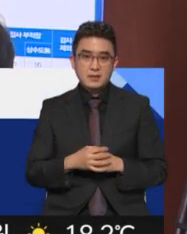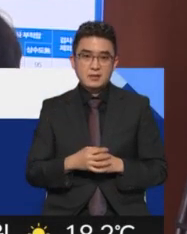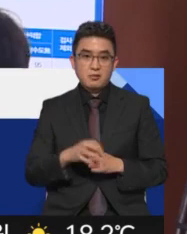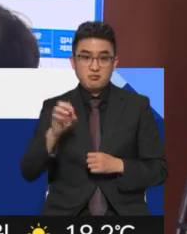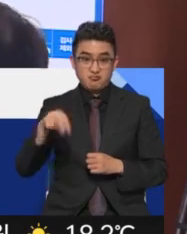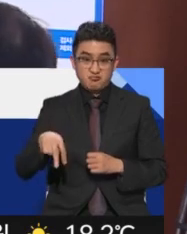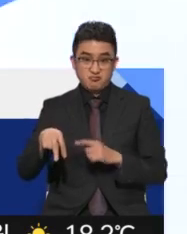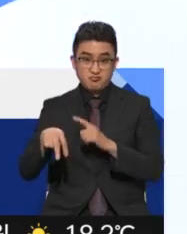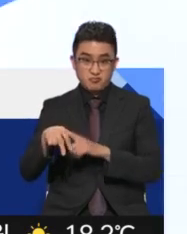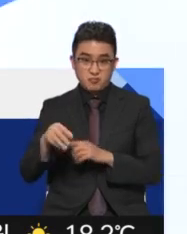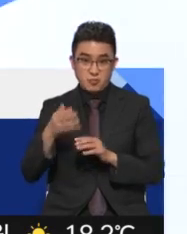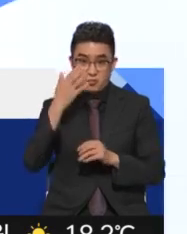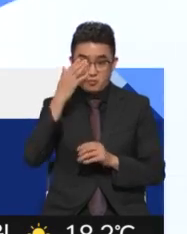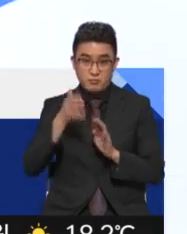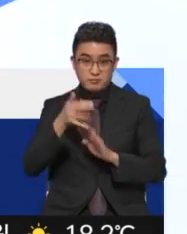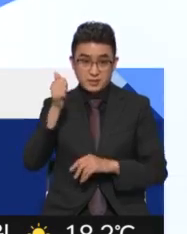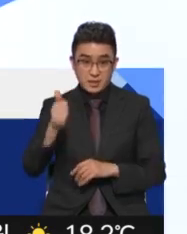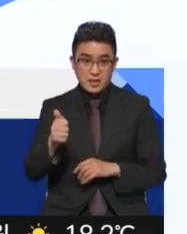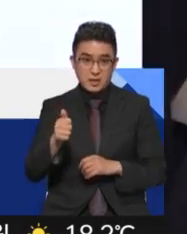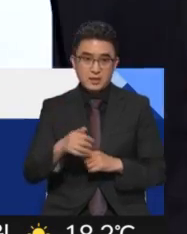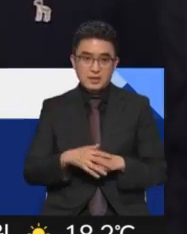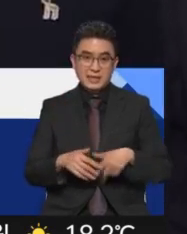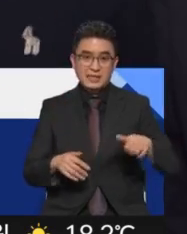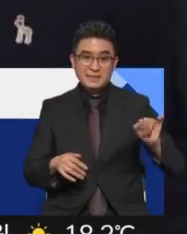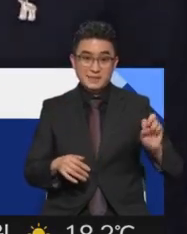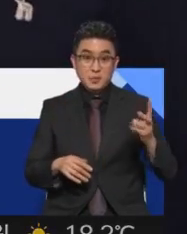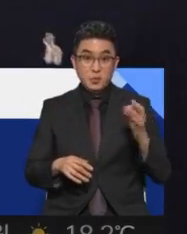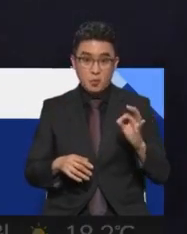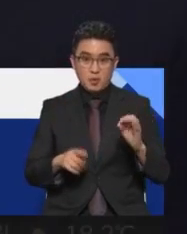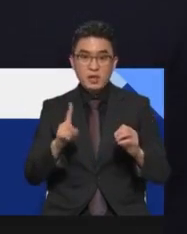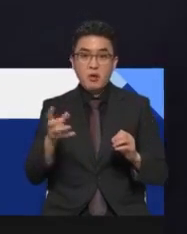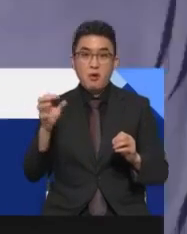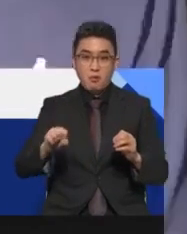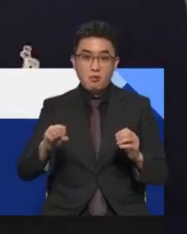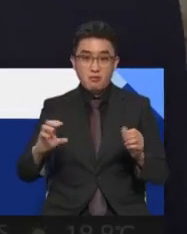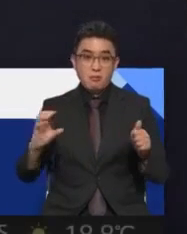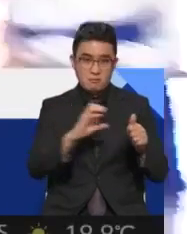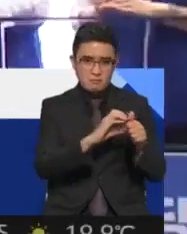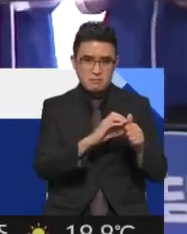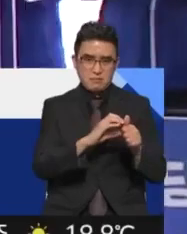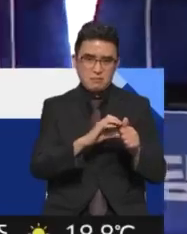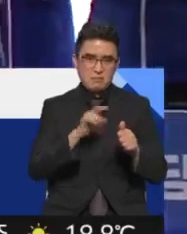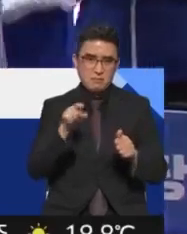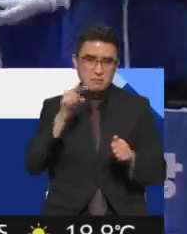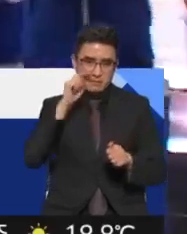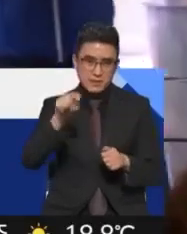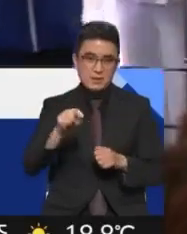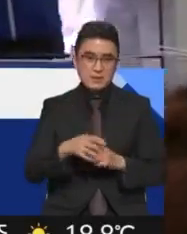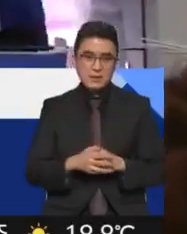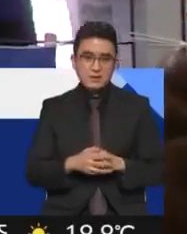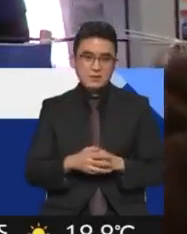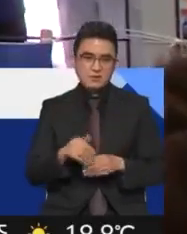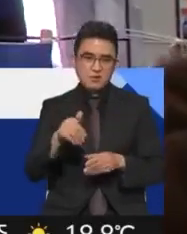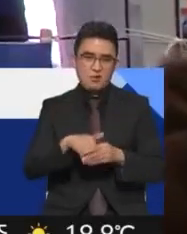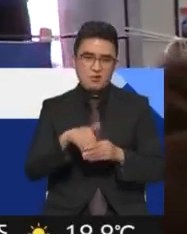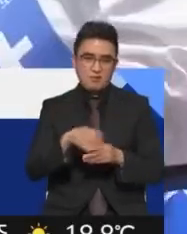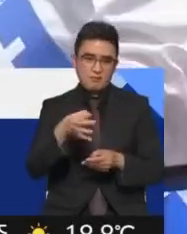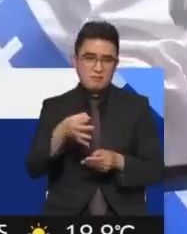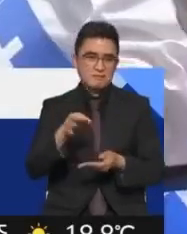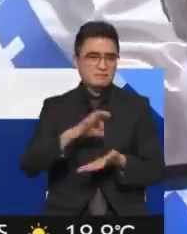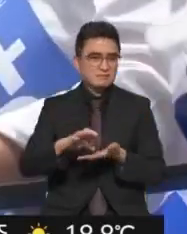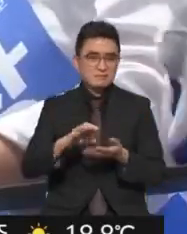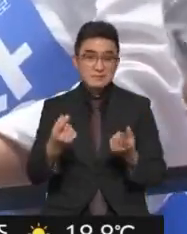성남도시개발공사 본부장이 민주연구원 김용 부원장에게 1억원을 건넨 것으로 보고 있습니다 선거자금으로 쓰였을 것의 무게를